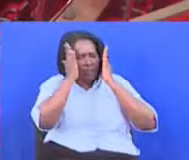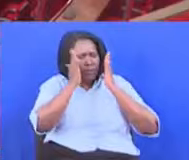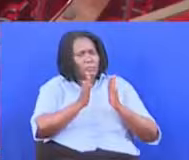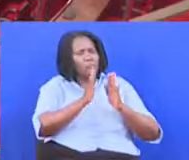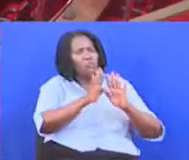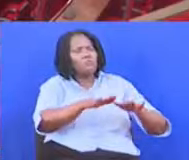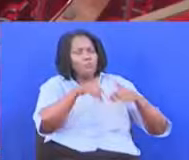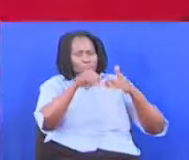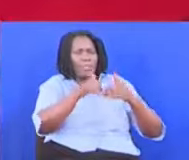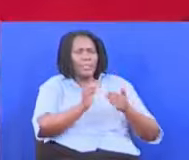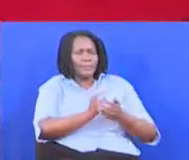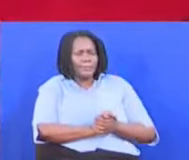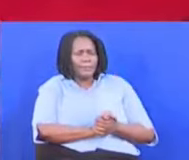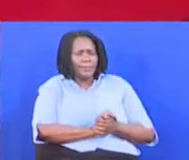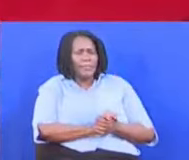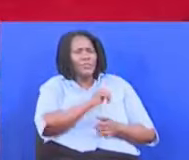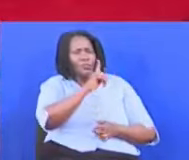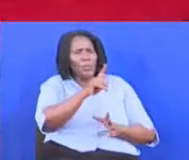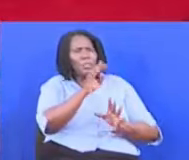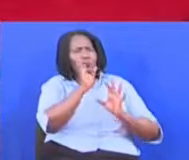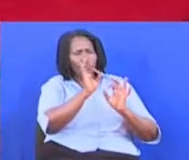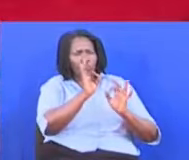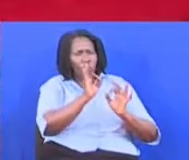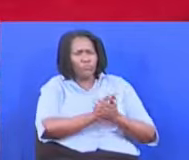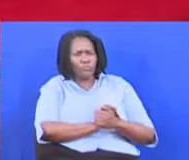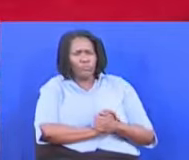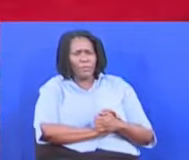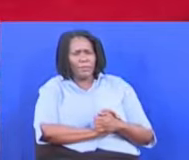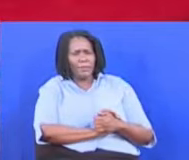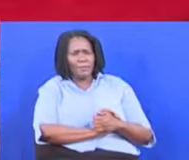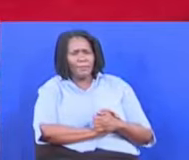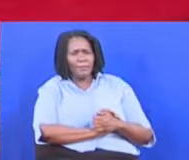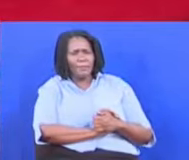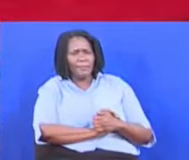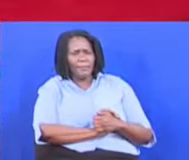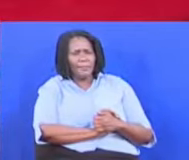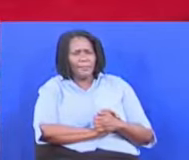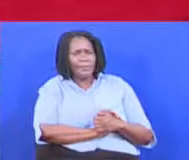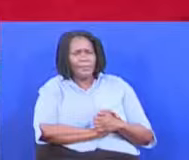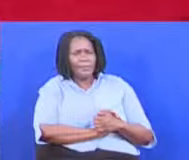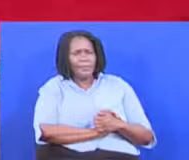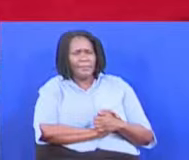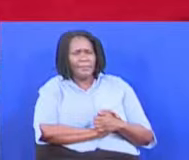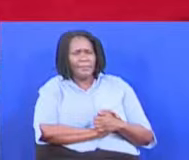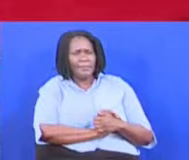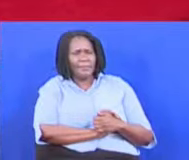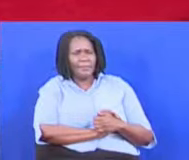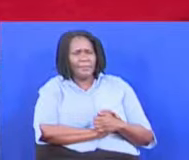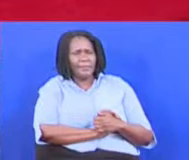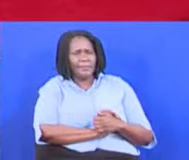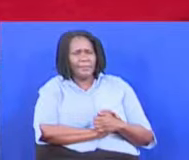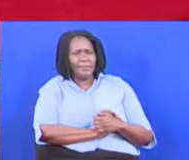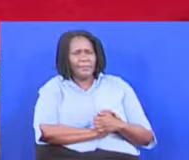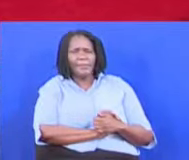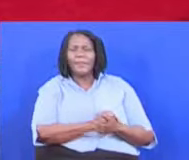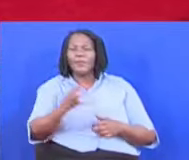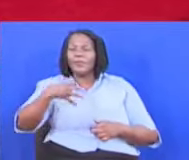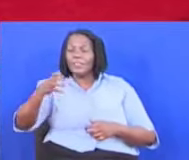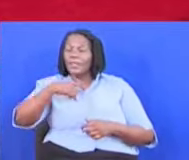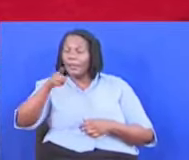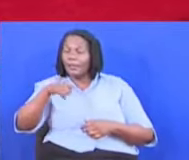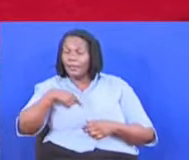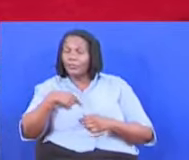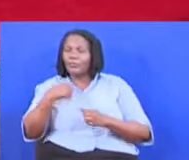linaonyesha pia ni mbunge anayejali watu na kuthamini, ana huruma na utu. Kwa kweli sisi wizara kazi yetu kubwa